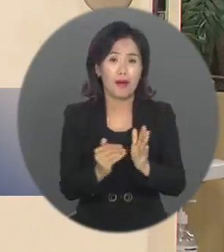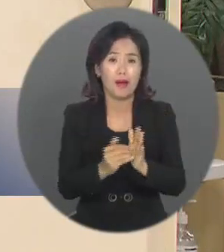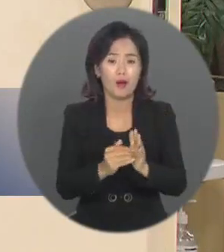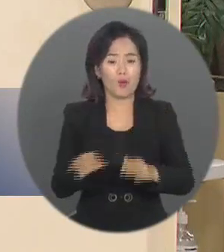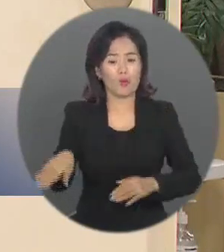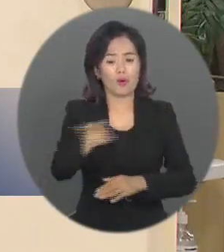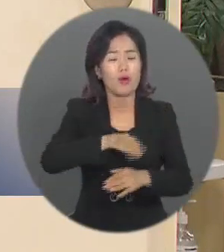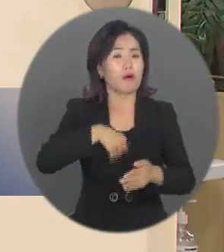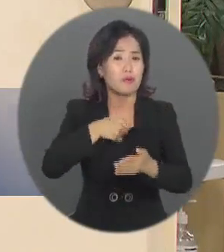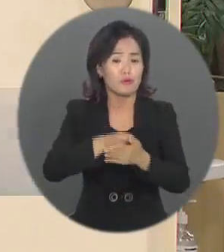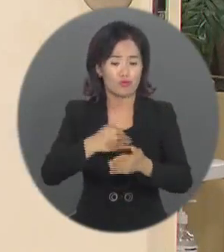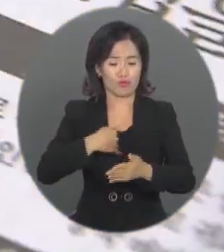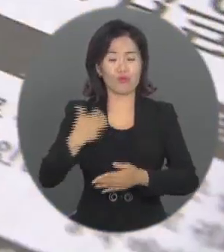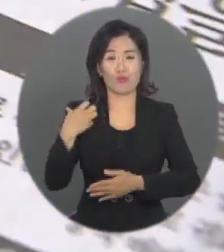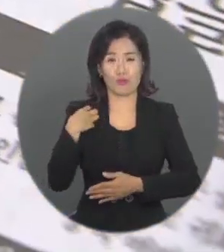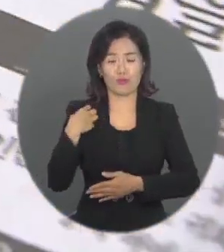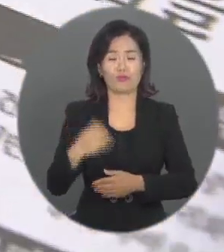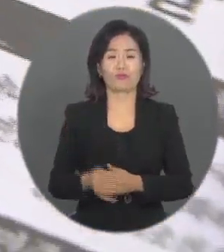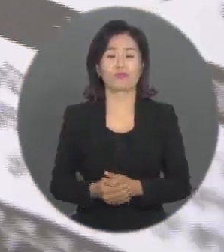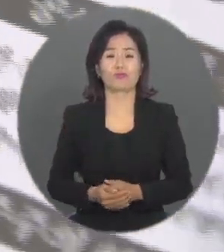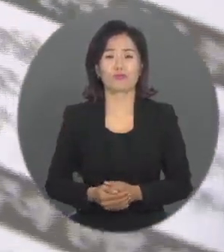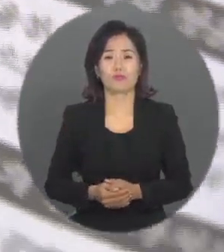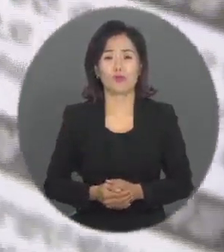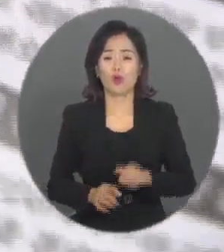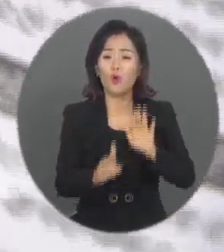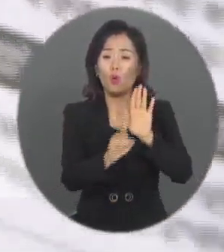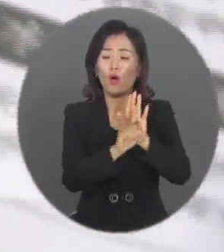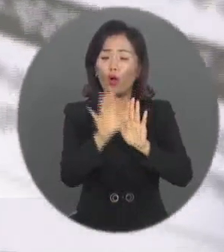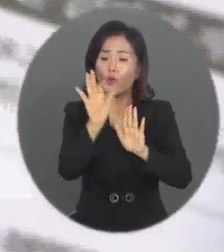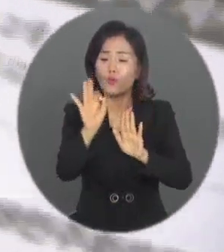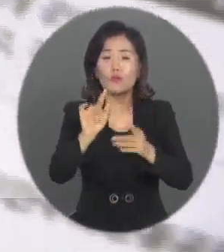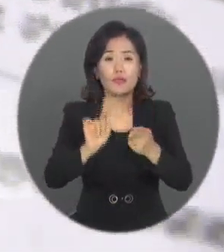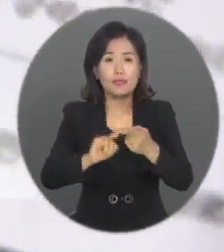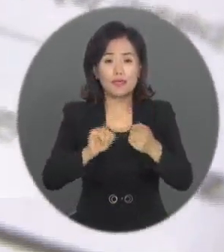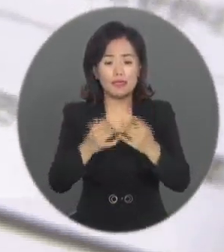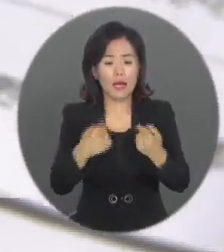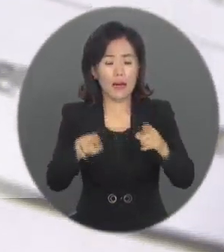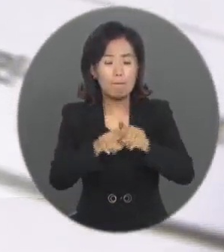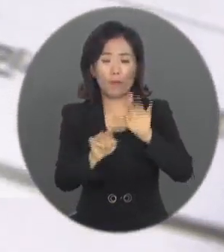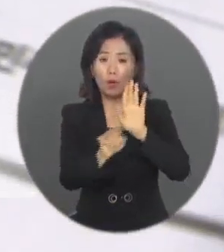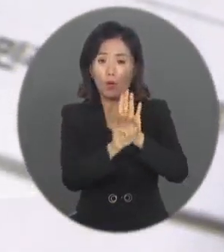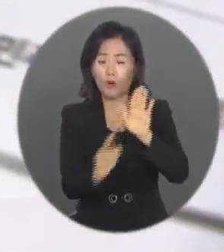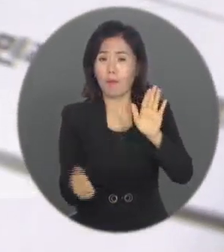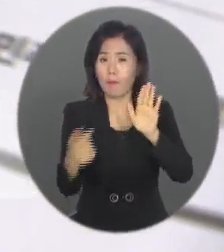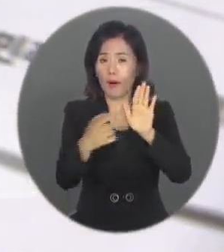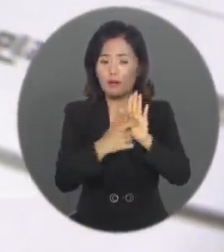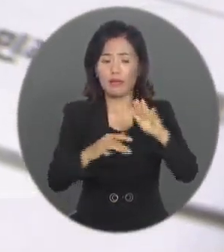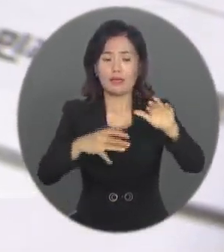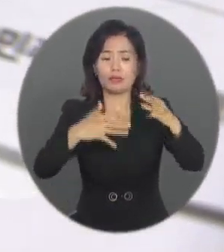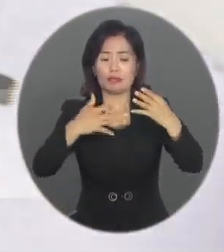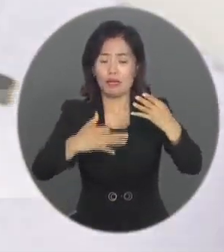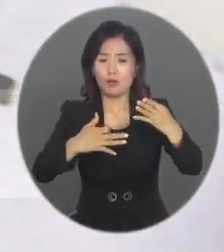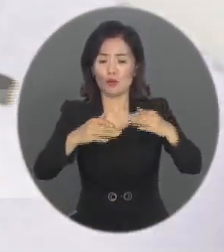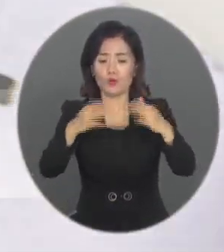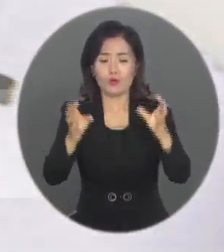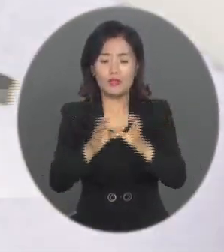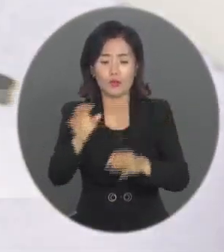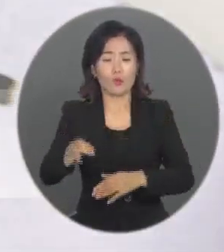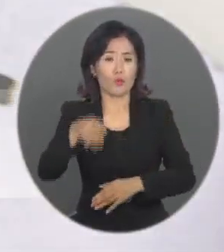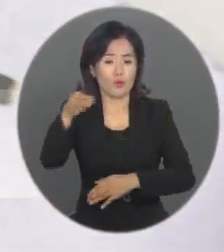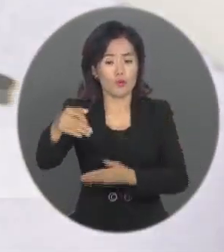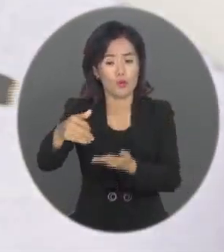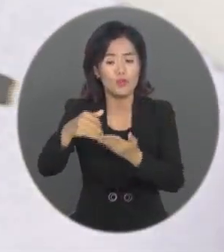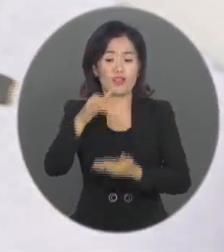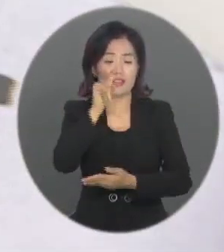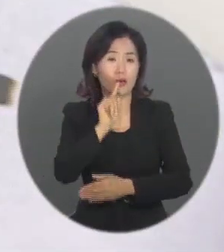우리가 판단은 우리가 하는 것이니까. 광고비 집행에 대해서는 함께 광고를 게재한 4.19 단체가 비용을 대겠다는